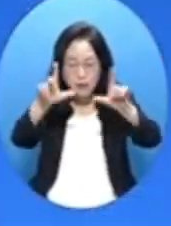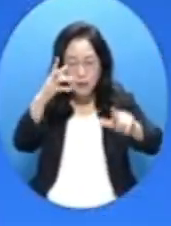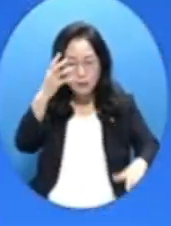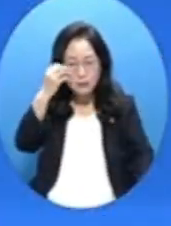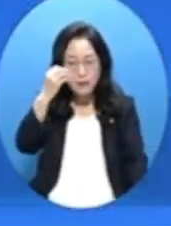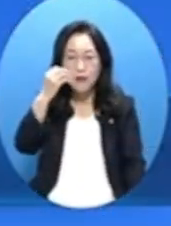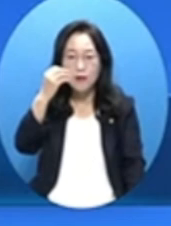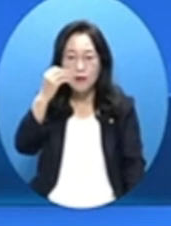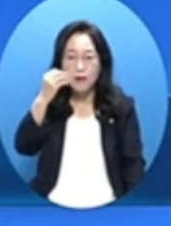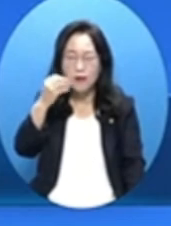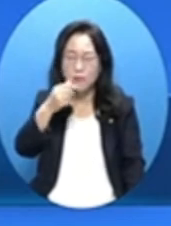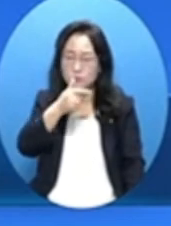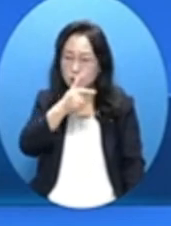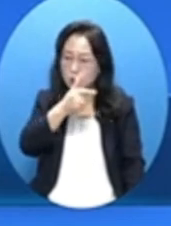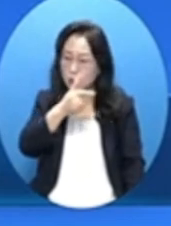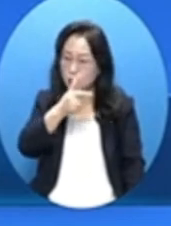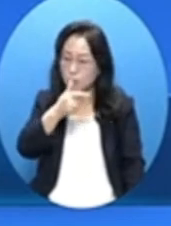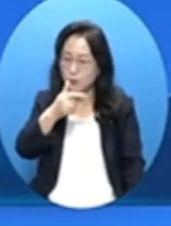너무나